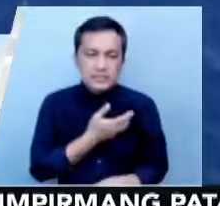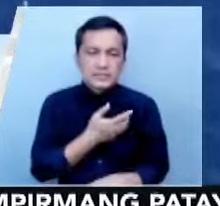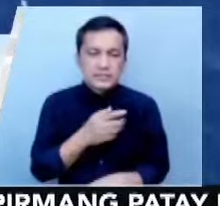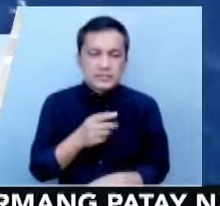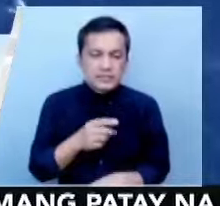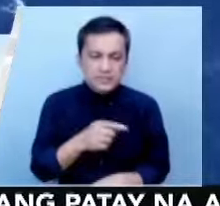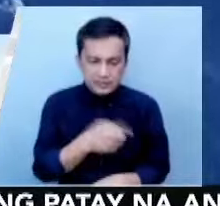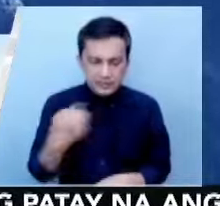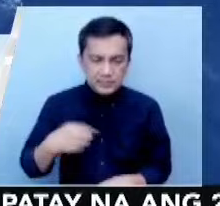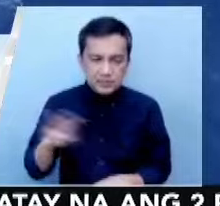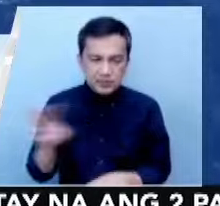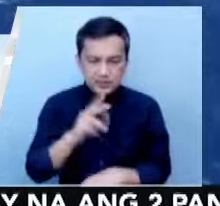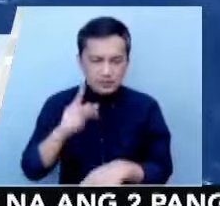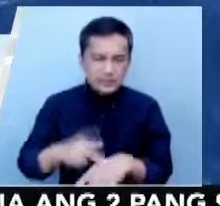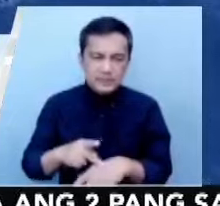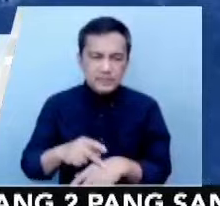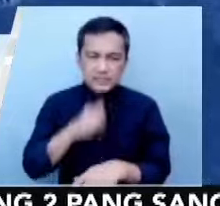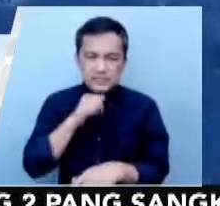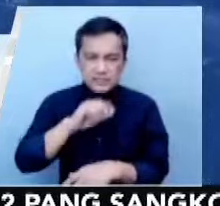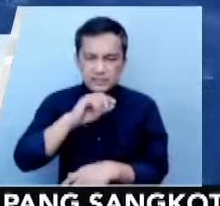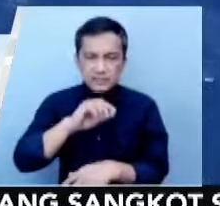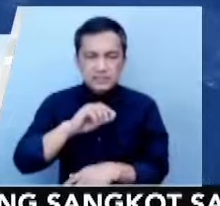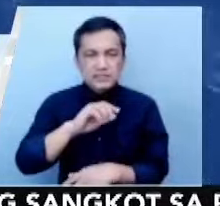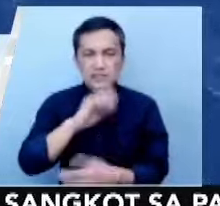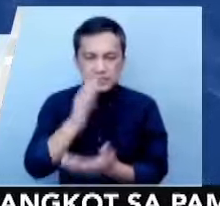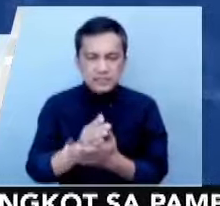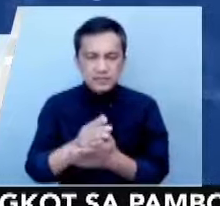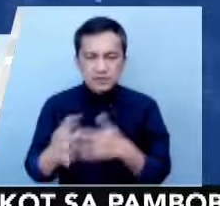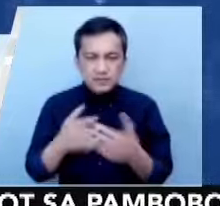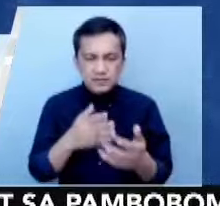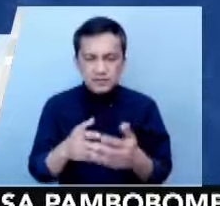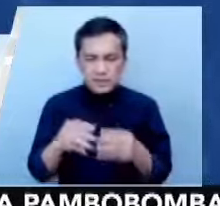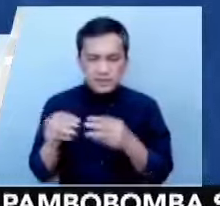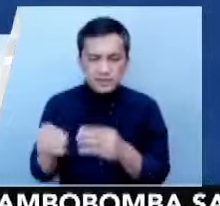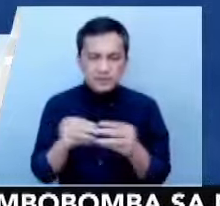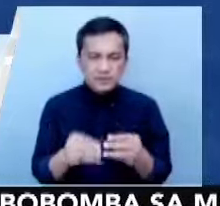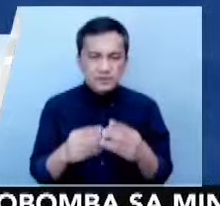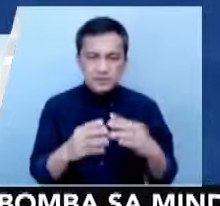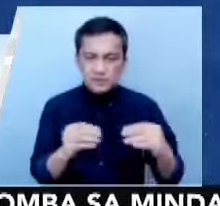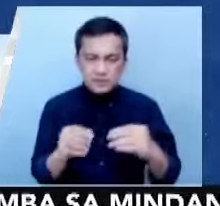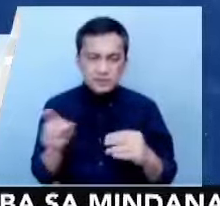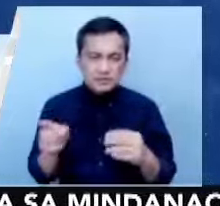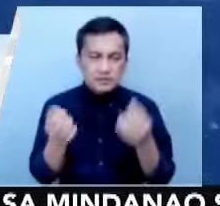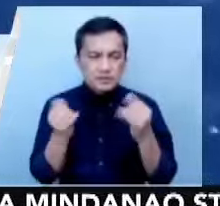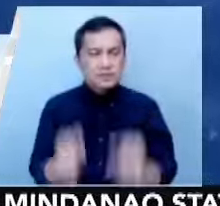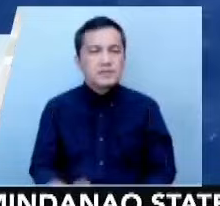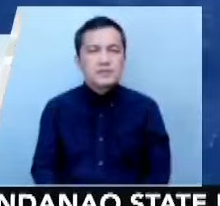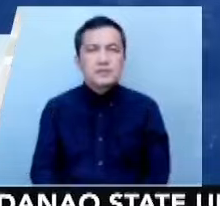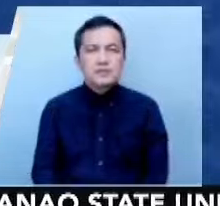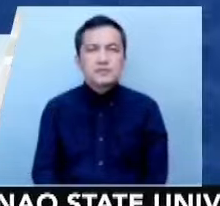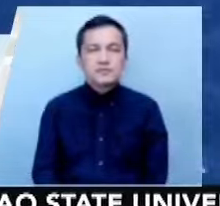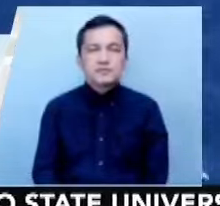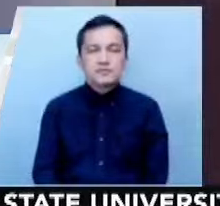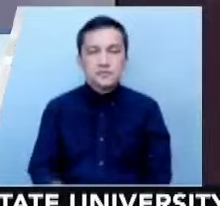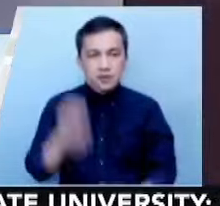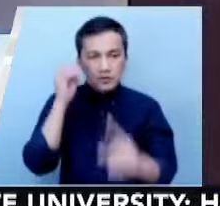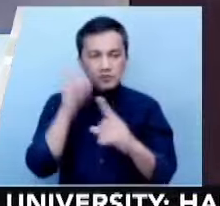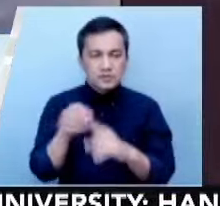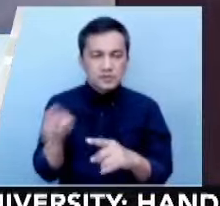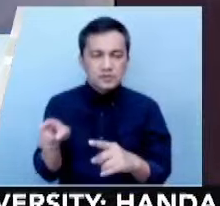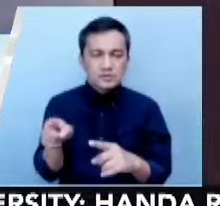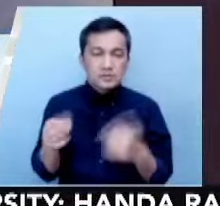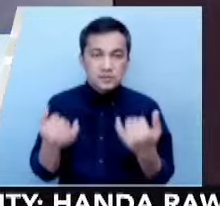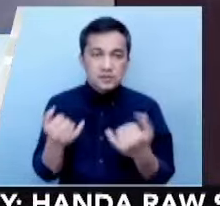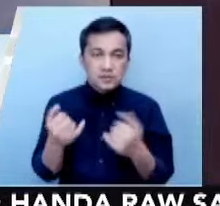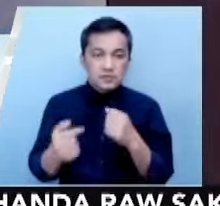ititigil kahit may mekanismo para pag-usapan ng mga ganyang insidente. The main objective of this current administration to